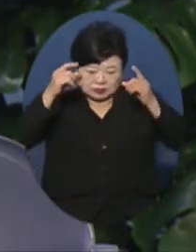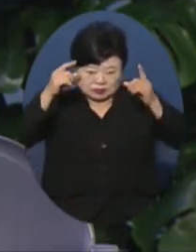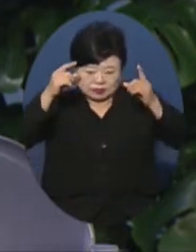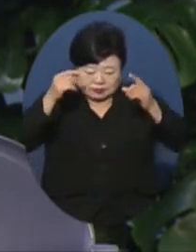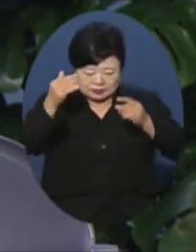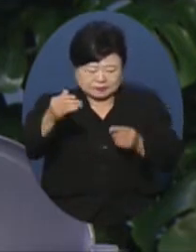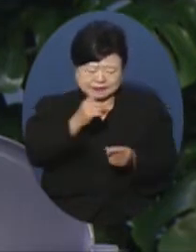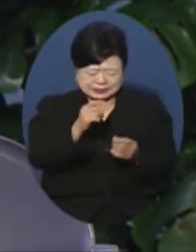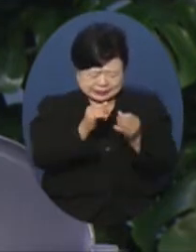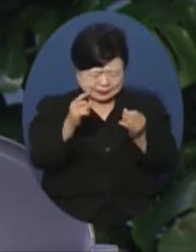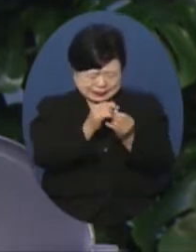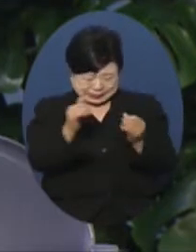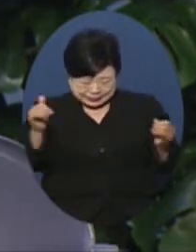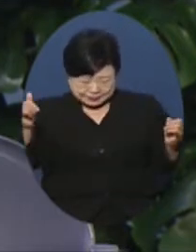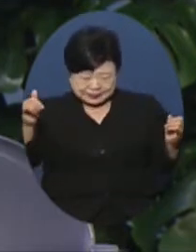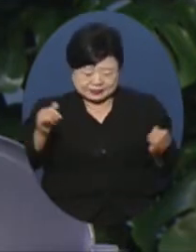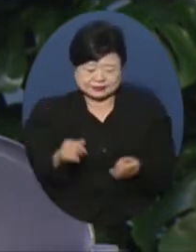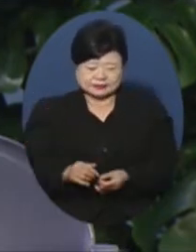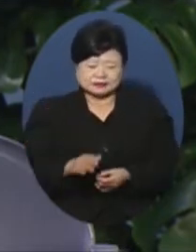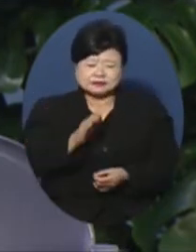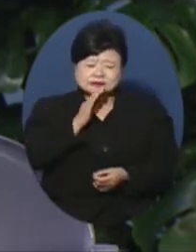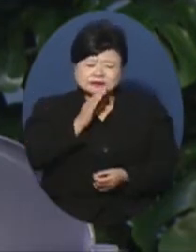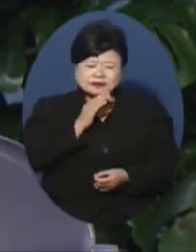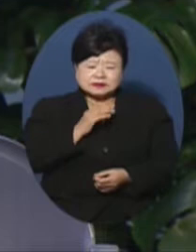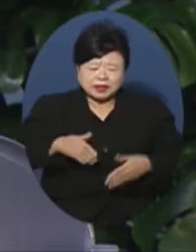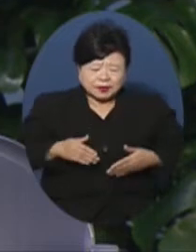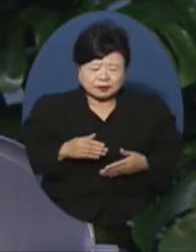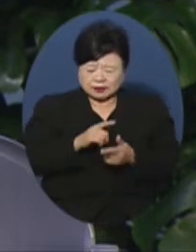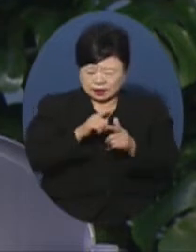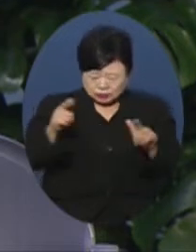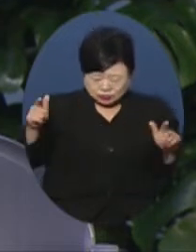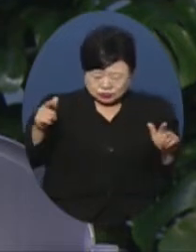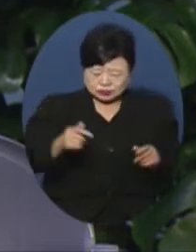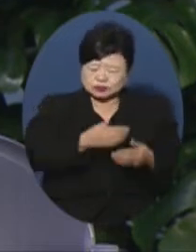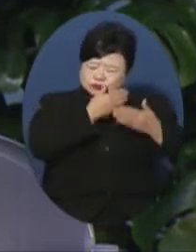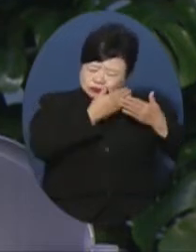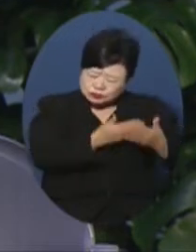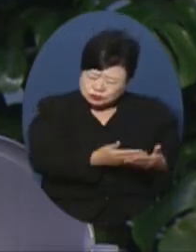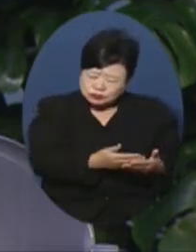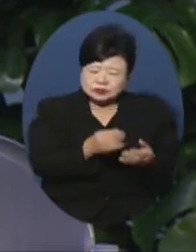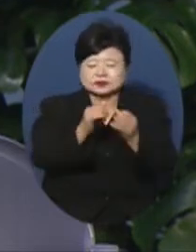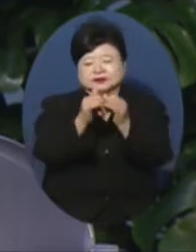보면 여러분 한 사람 한 사람이 결코 가벼운 존재가 아닙니다.